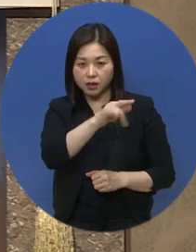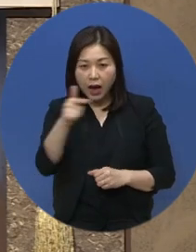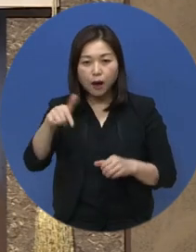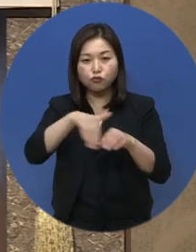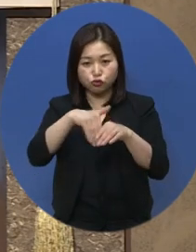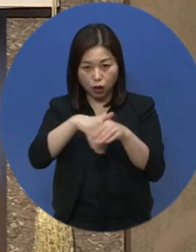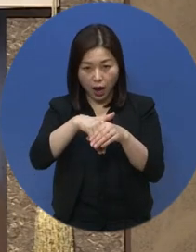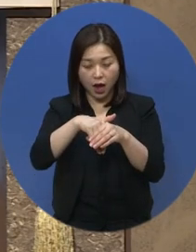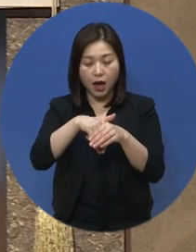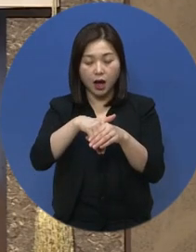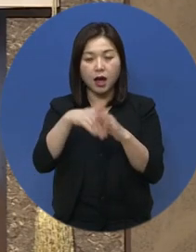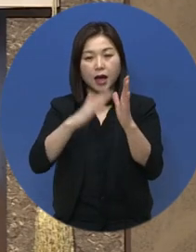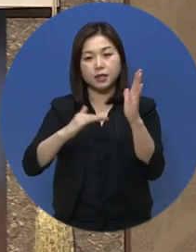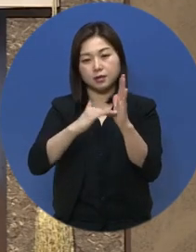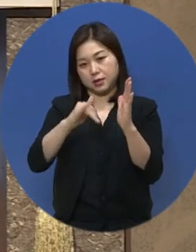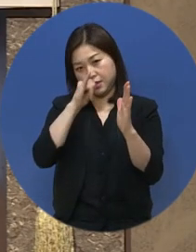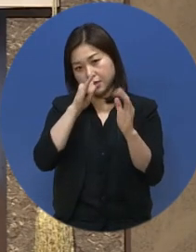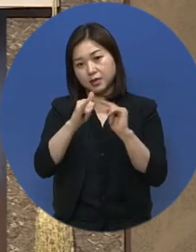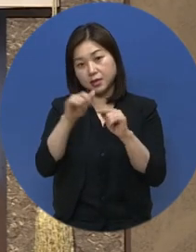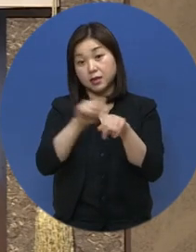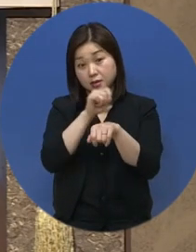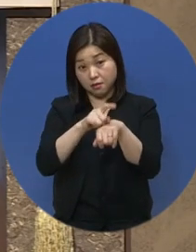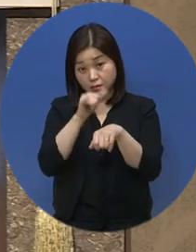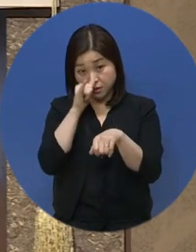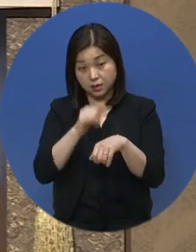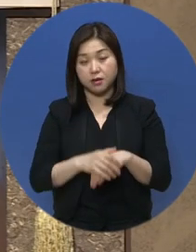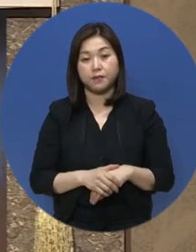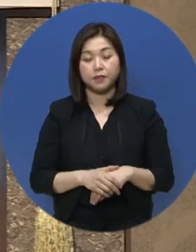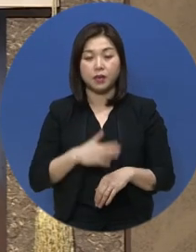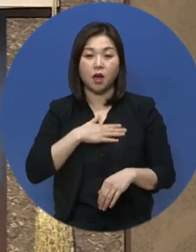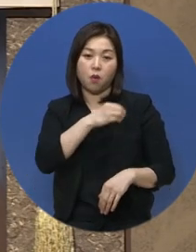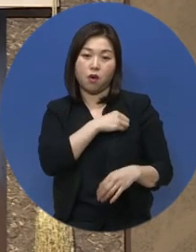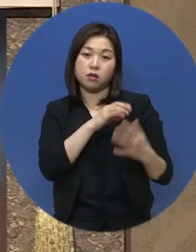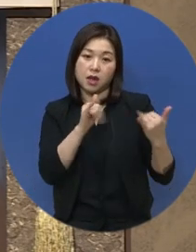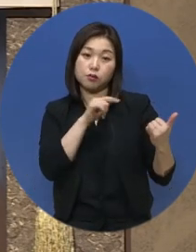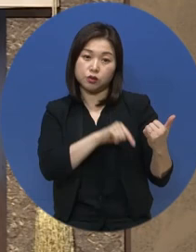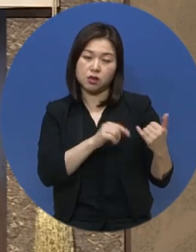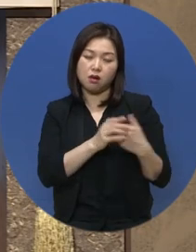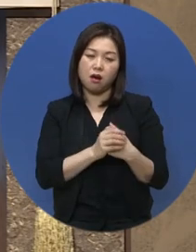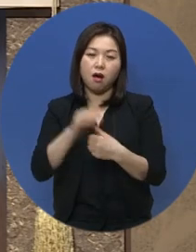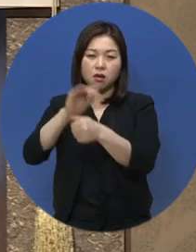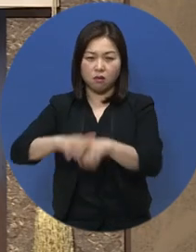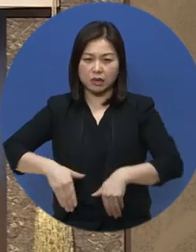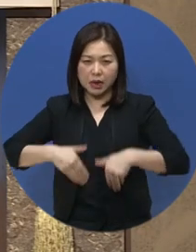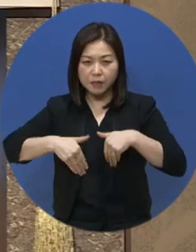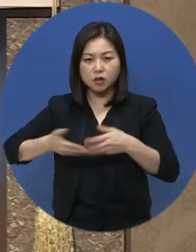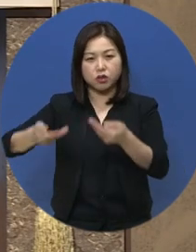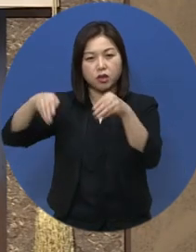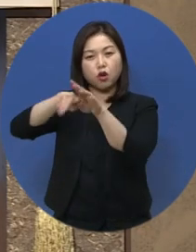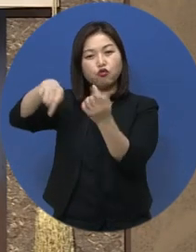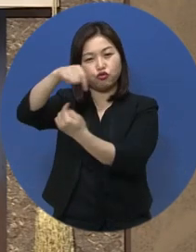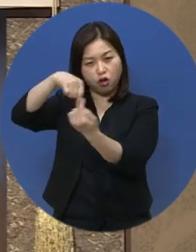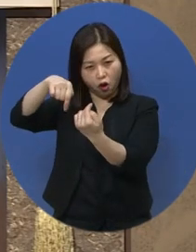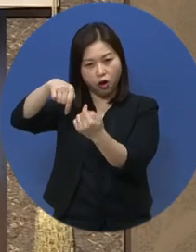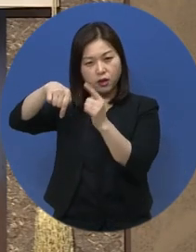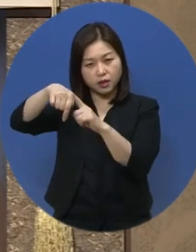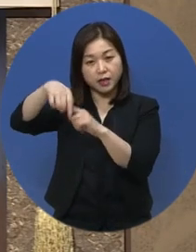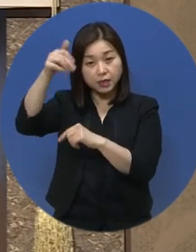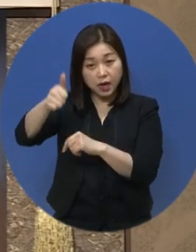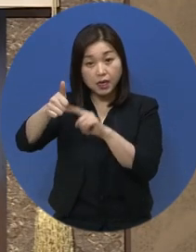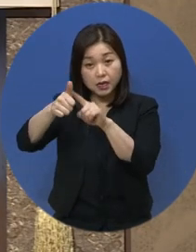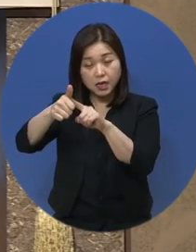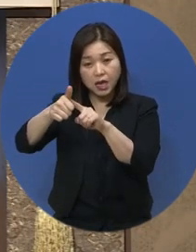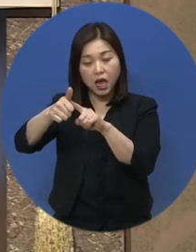그래서 저희 회원 중에 한 분은 그 멀리 경남에서 센터를 운영하고 있는데 네. 중국인이세요. 센터장이.